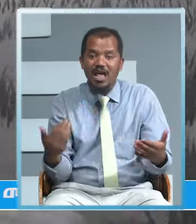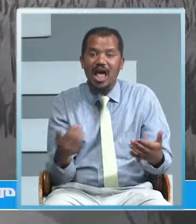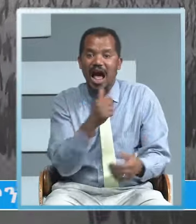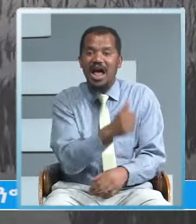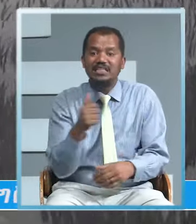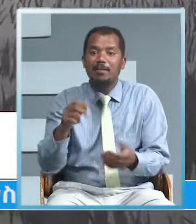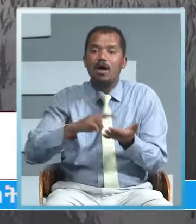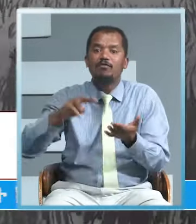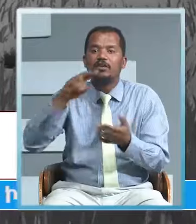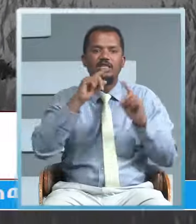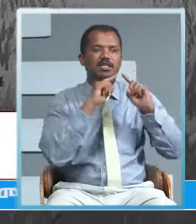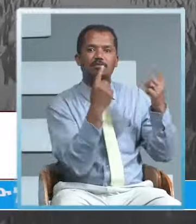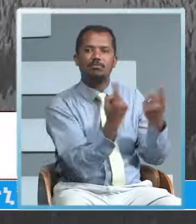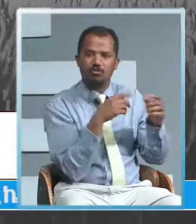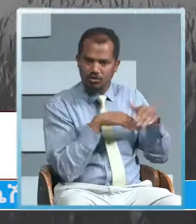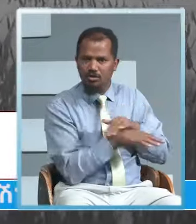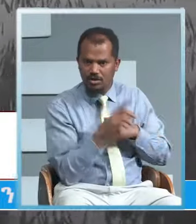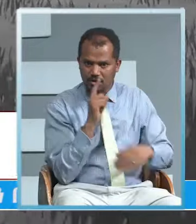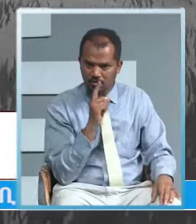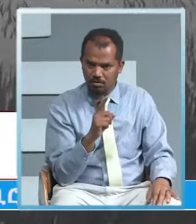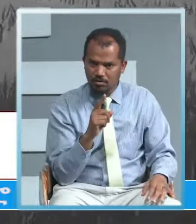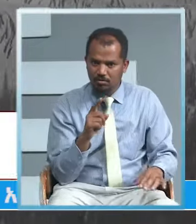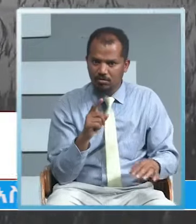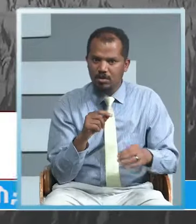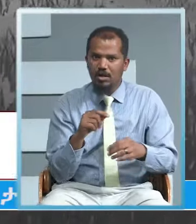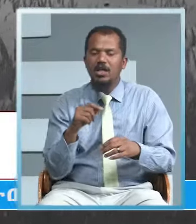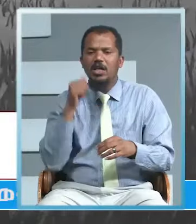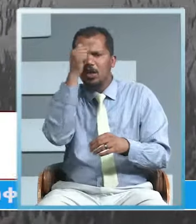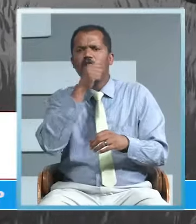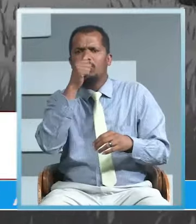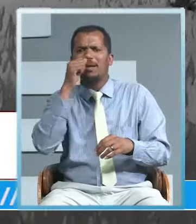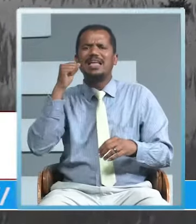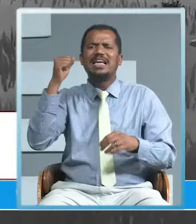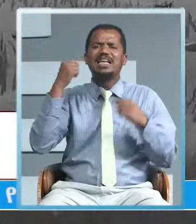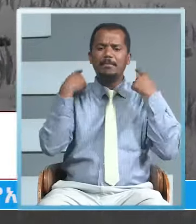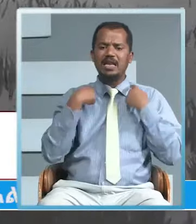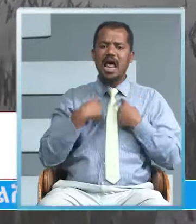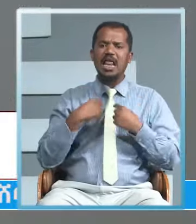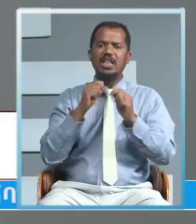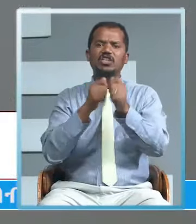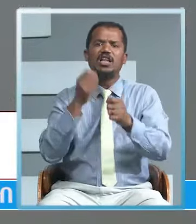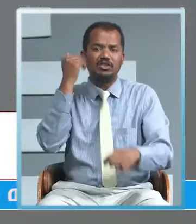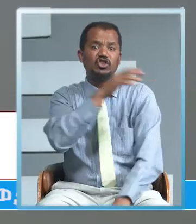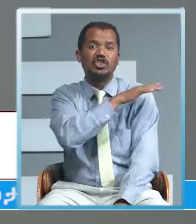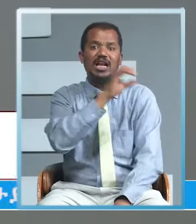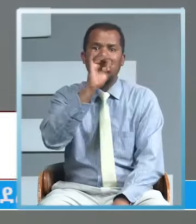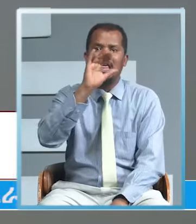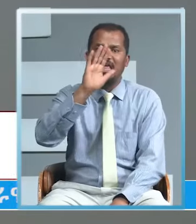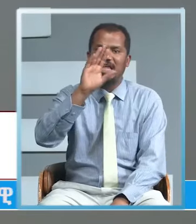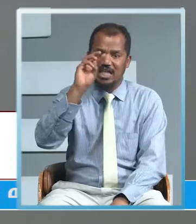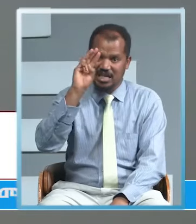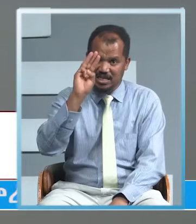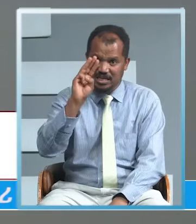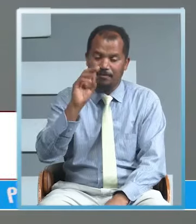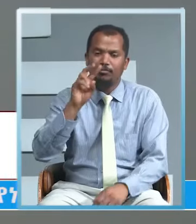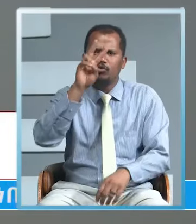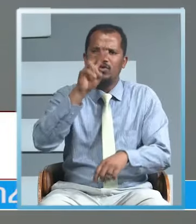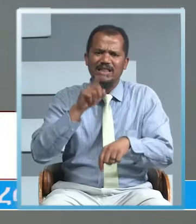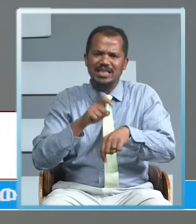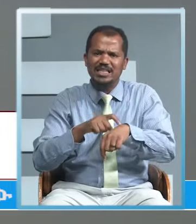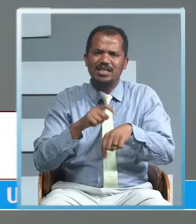አበባ ዩኒቨርሲቲ ግቢ ውስጥ መሆኑ ነው። በብርሰባይት ኢትዮጵያ የጀግና ሜዳ የተሸላሚ የነበሩት ጀነራል ለገሰ